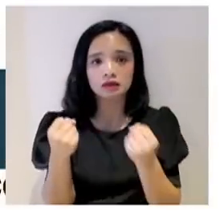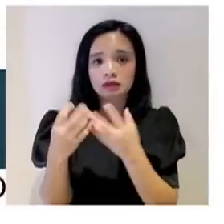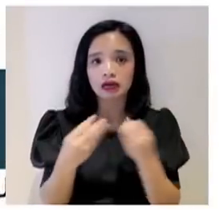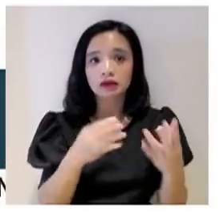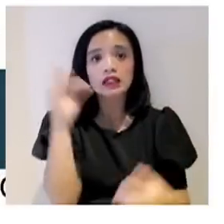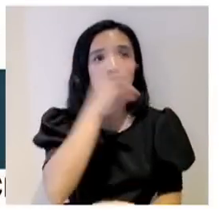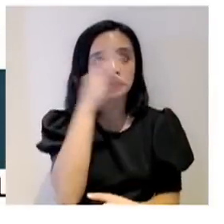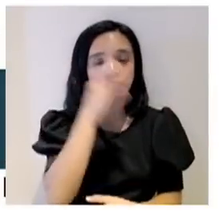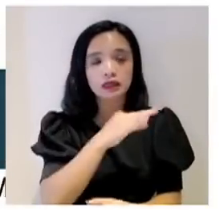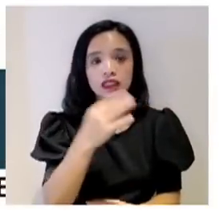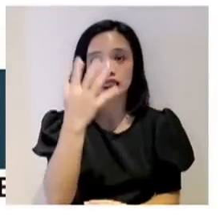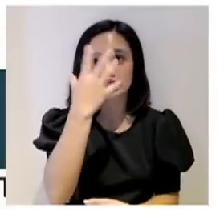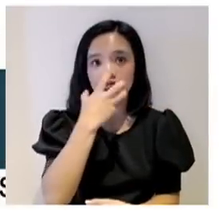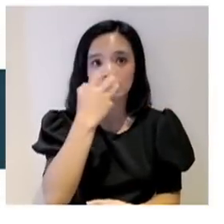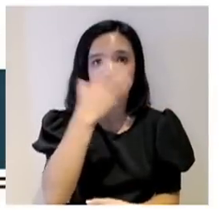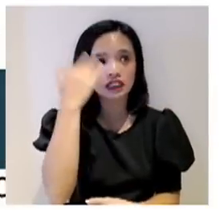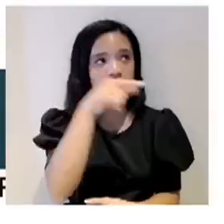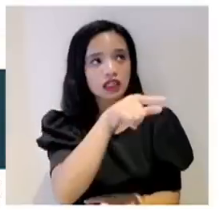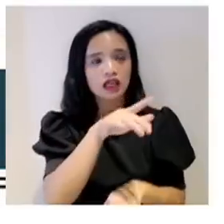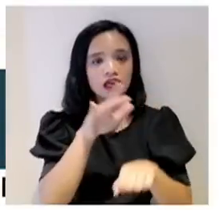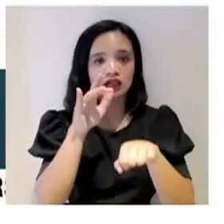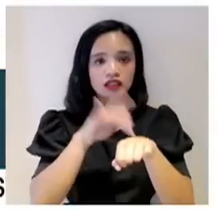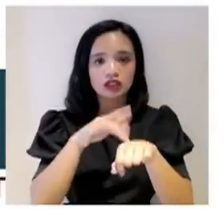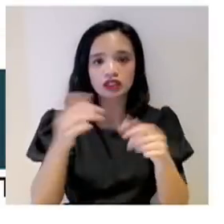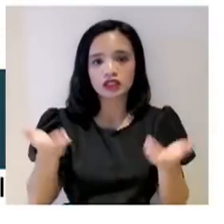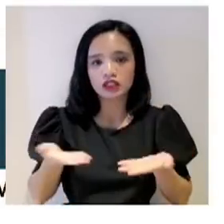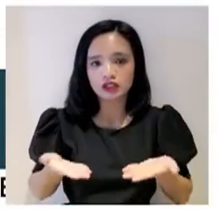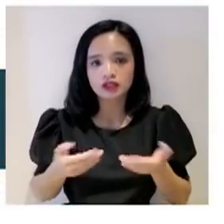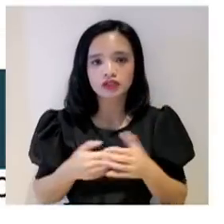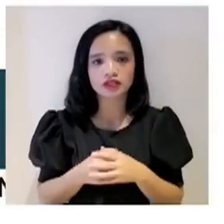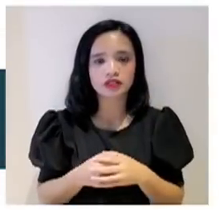nagagalit sa pakikialam nila dito sa ating soberenya.